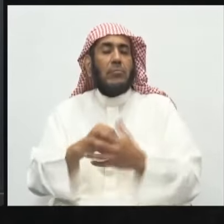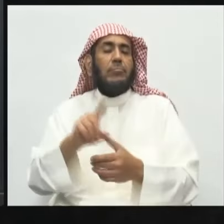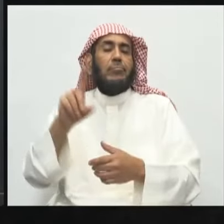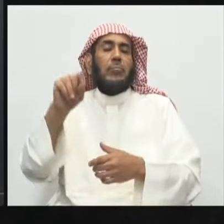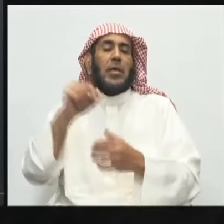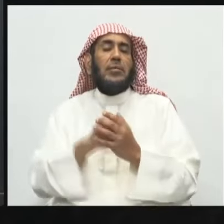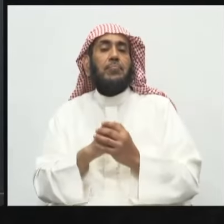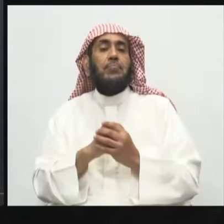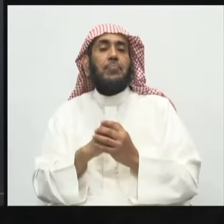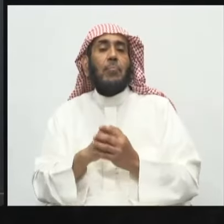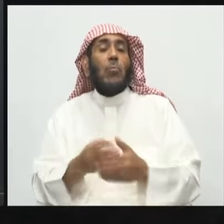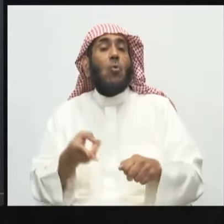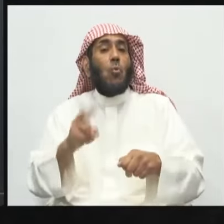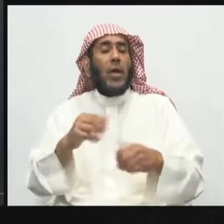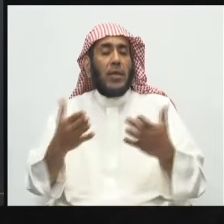ممتاز